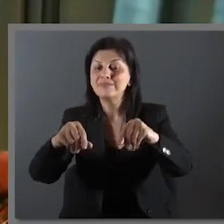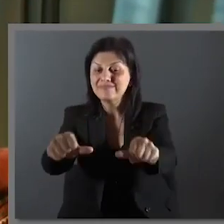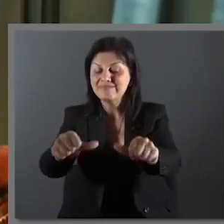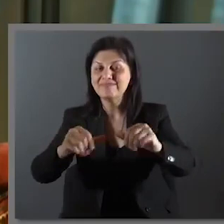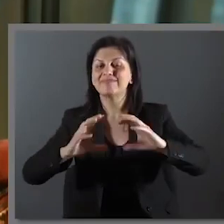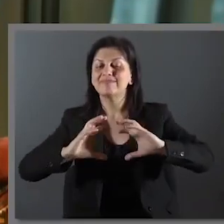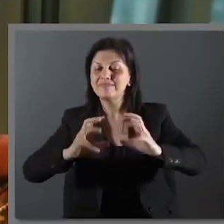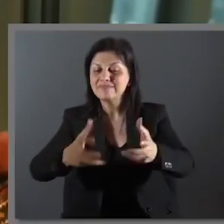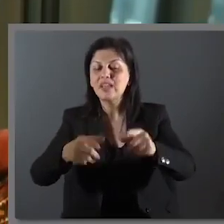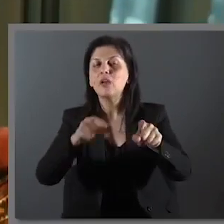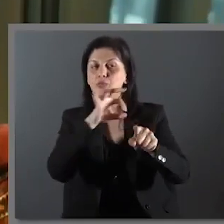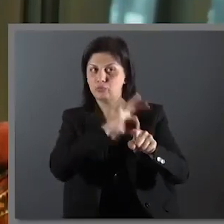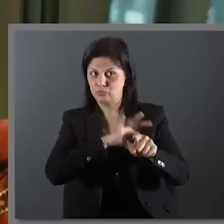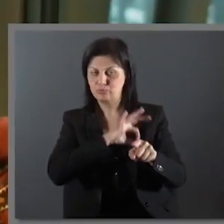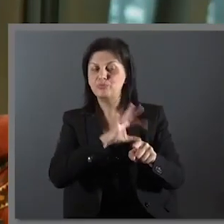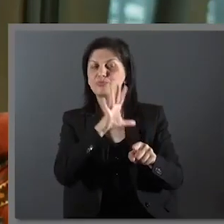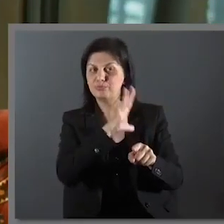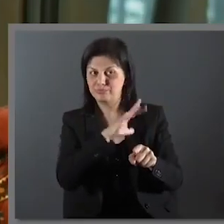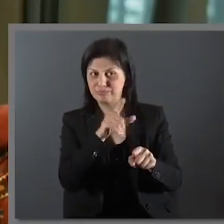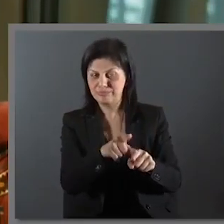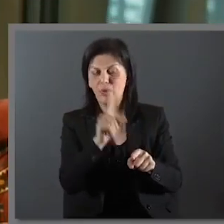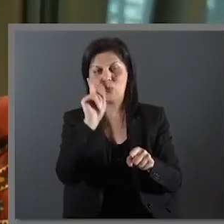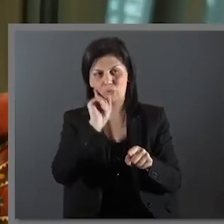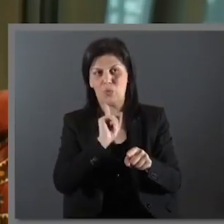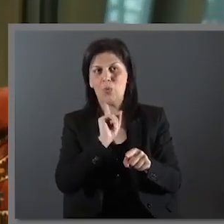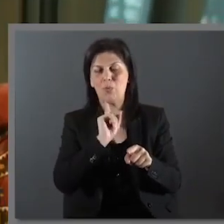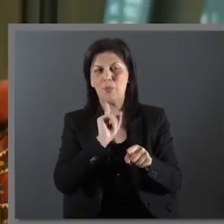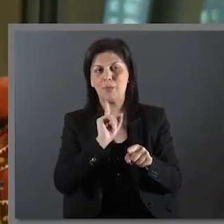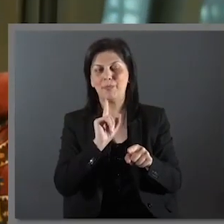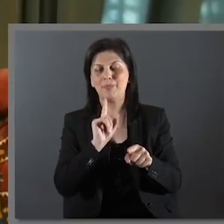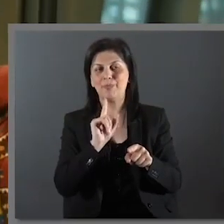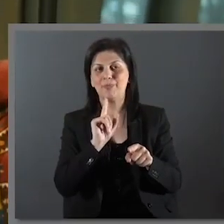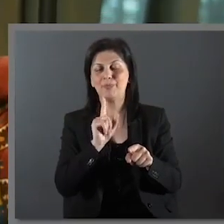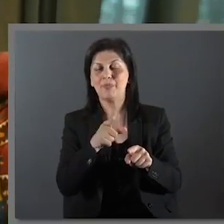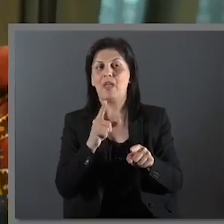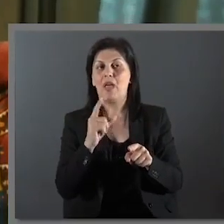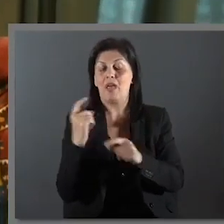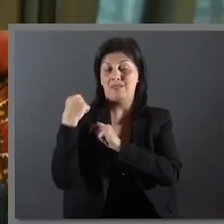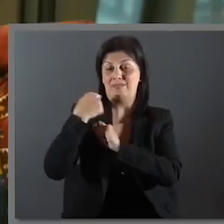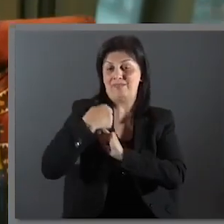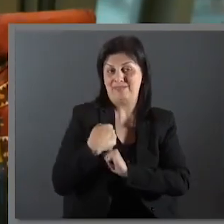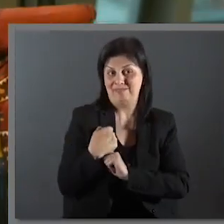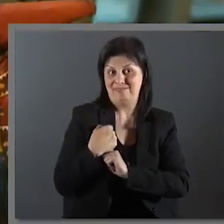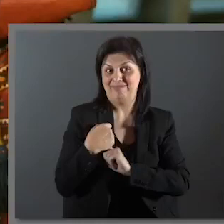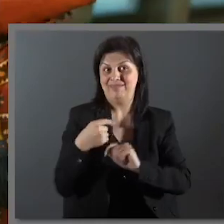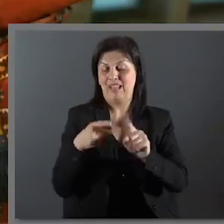əsasən kənd təsərrüfatı məhsullarını daşımaq üçün istifadə olunurdu. Xurcundan iki dəfə kiçik